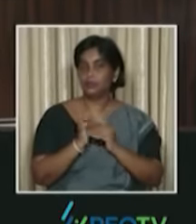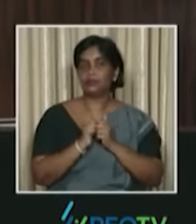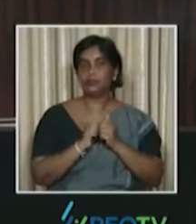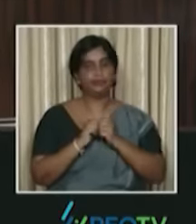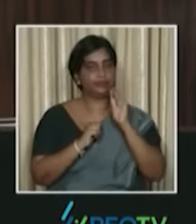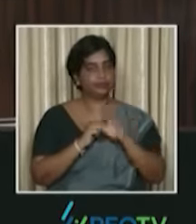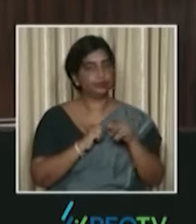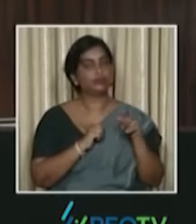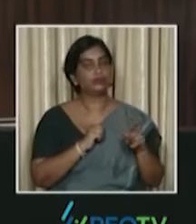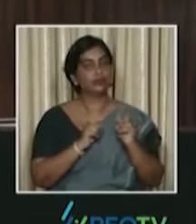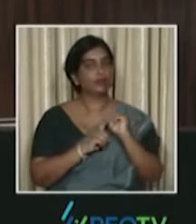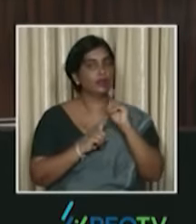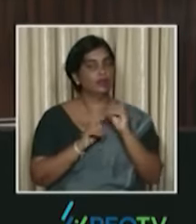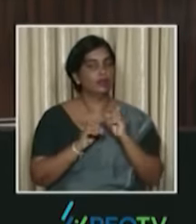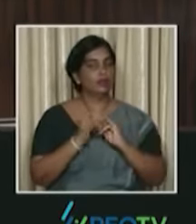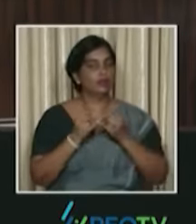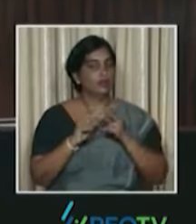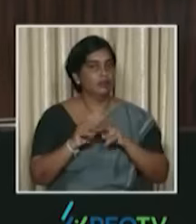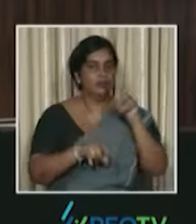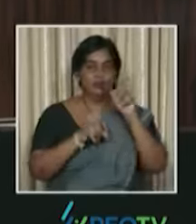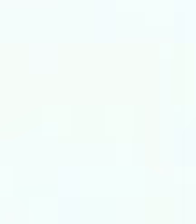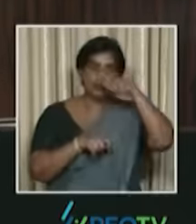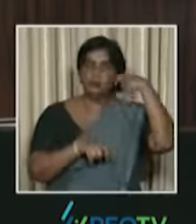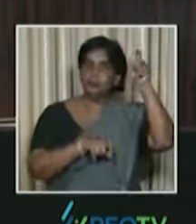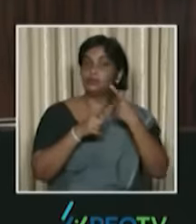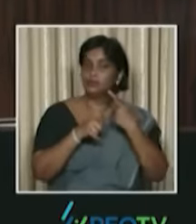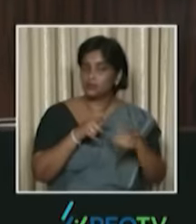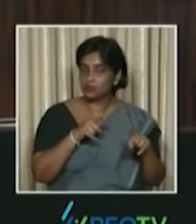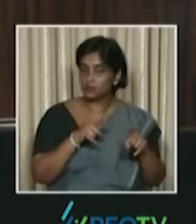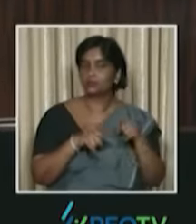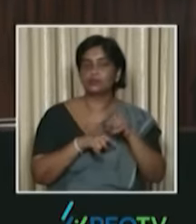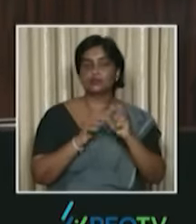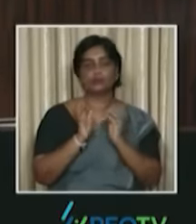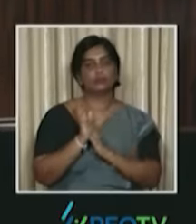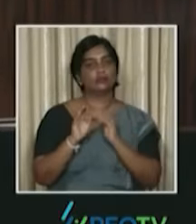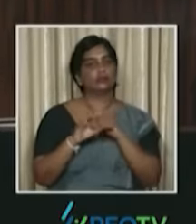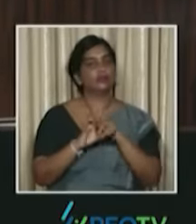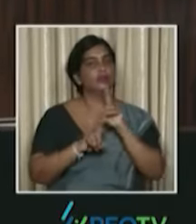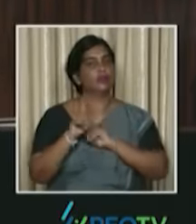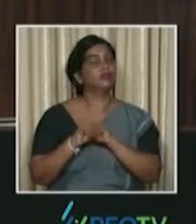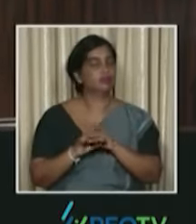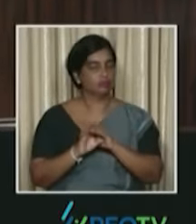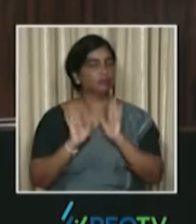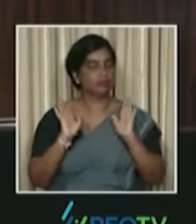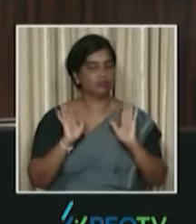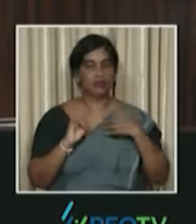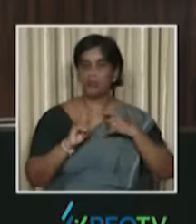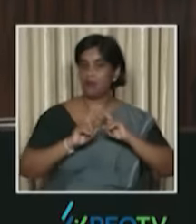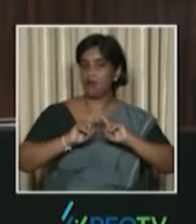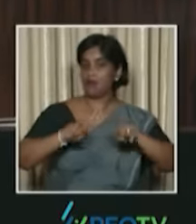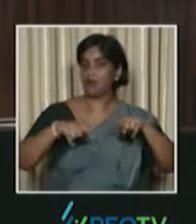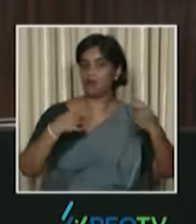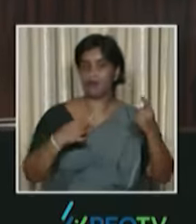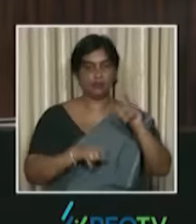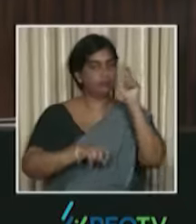කරන ලබන පාර්ලිමේන්තු කාර්ය මණ්ඩලයේ නිලධාරී මහත්මාත්මීන්ටද පමණක් එම කාරක සභා රැස්වීම වලට සහභාගී හැකි බවත් වෙනත් කිසිදු හෝ